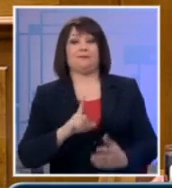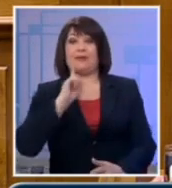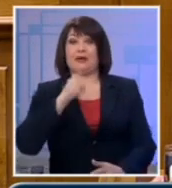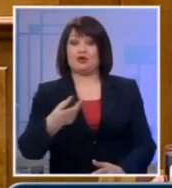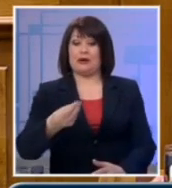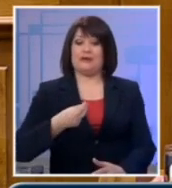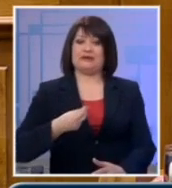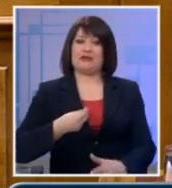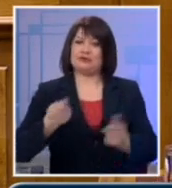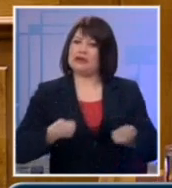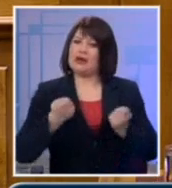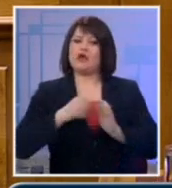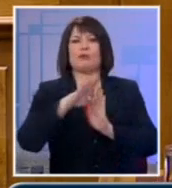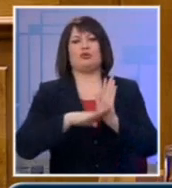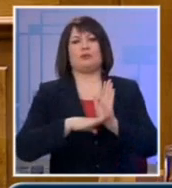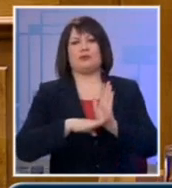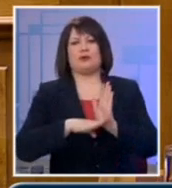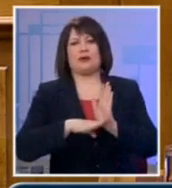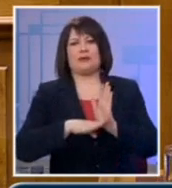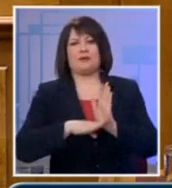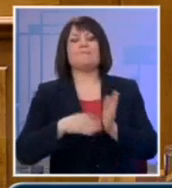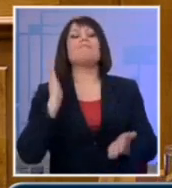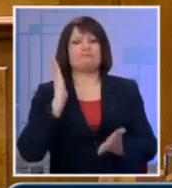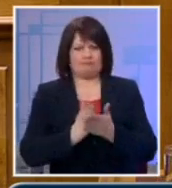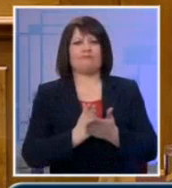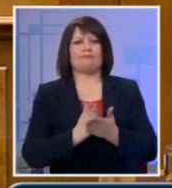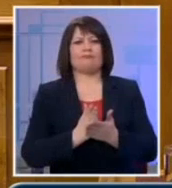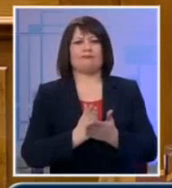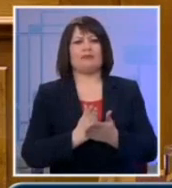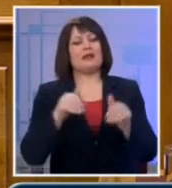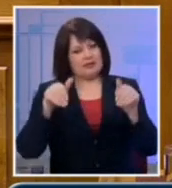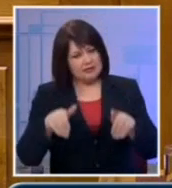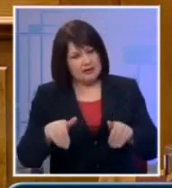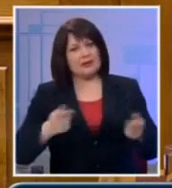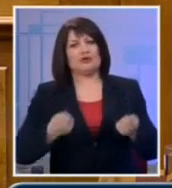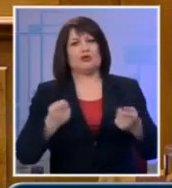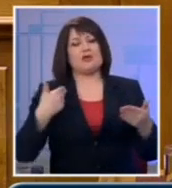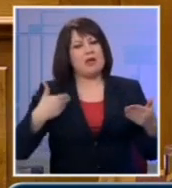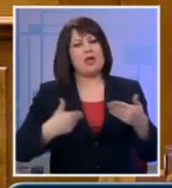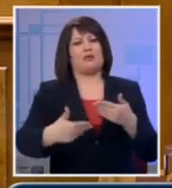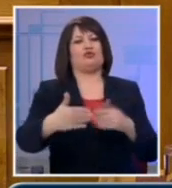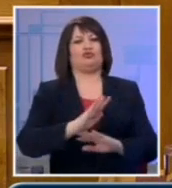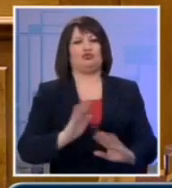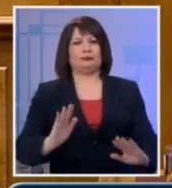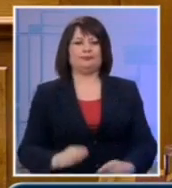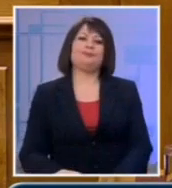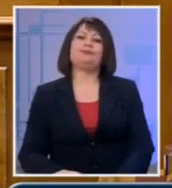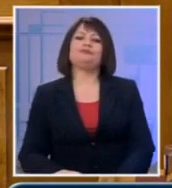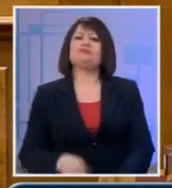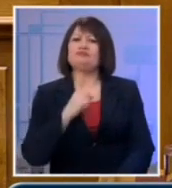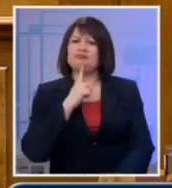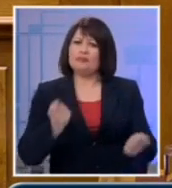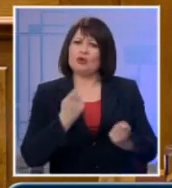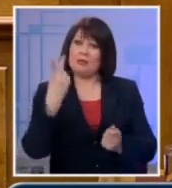να υλοποιήσουμε το πρόγραμμά μας, είμαστε αποφασισμένοι να την υπηρετήσουμε στο τέλος. Όπως ακριβώς κάνουμε